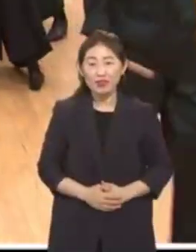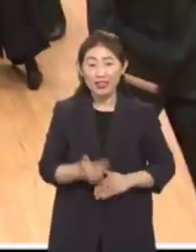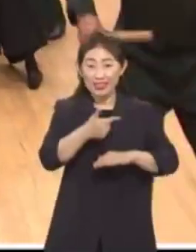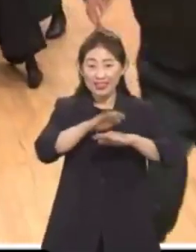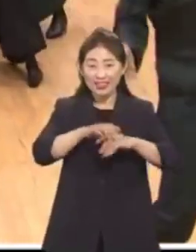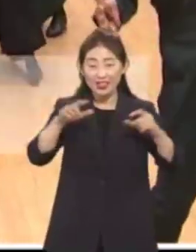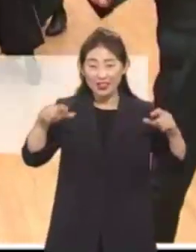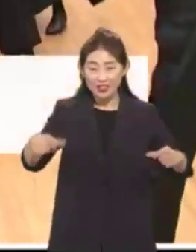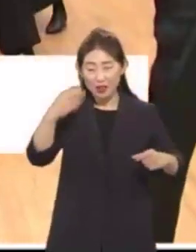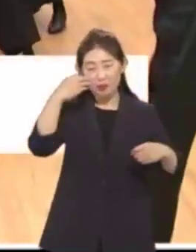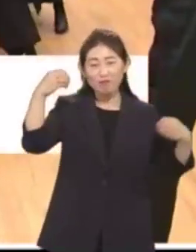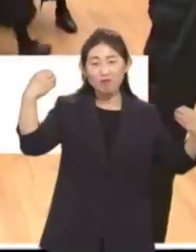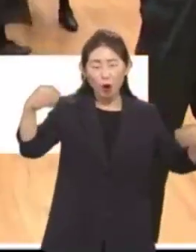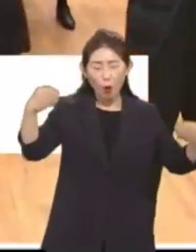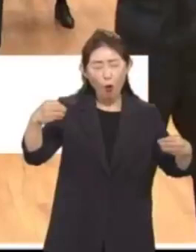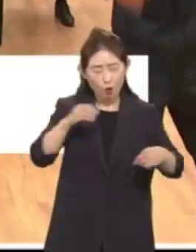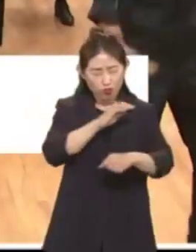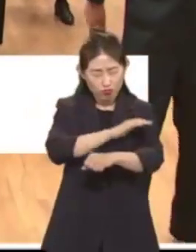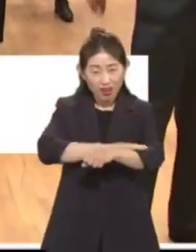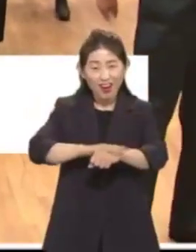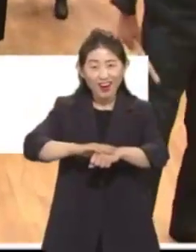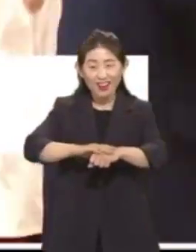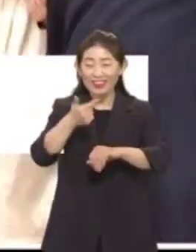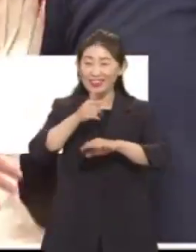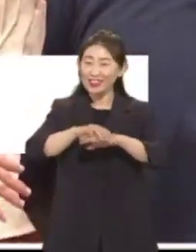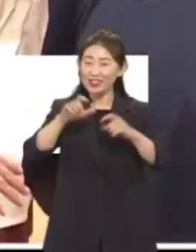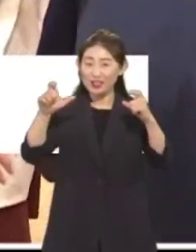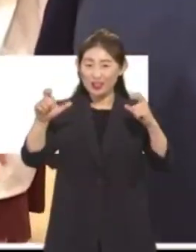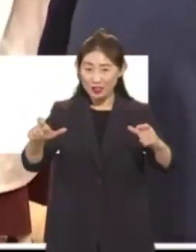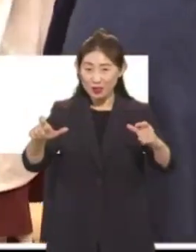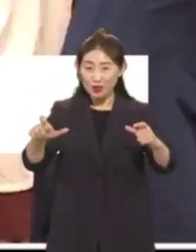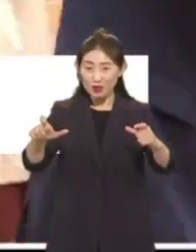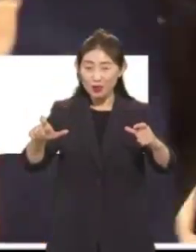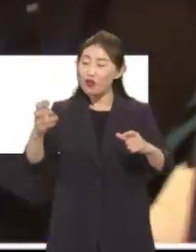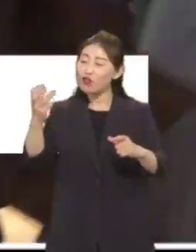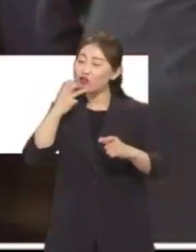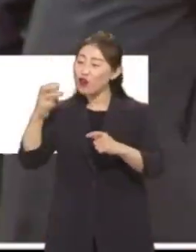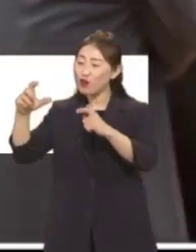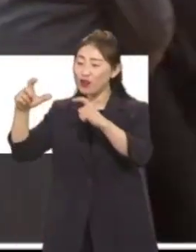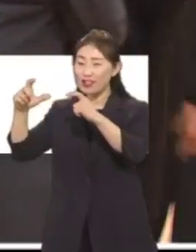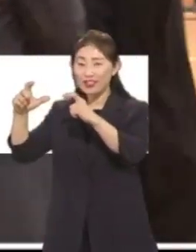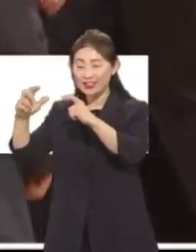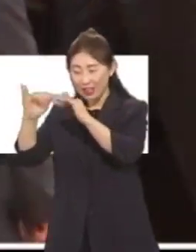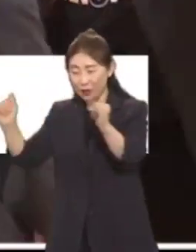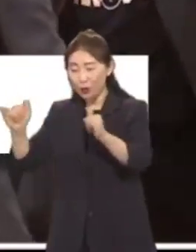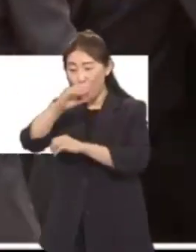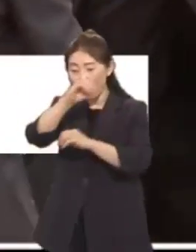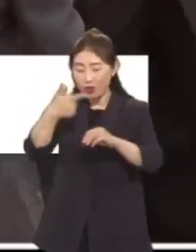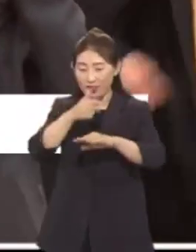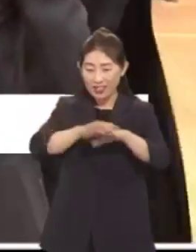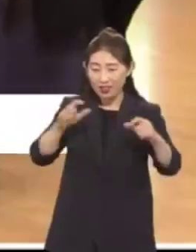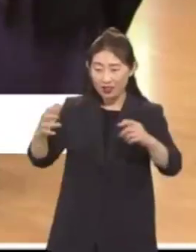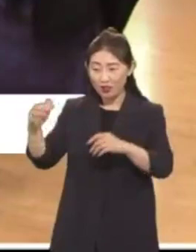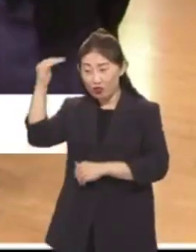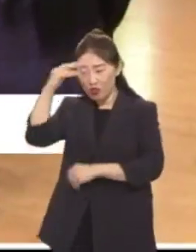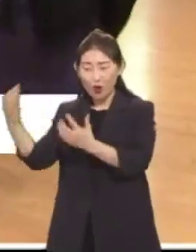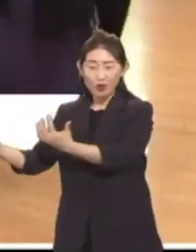배우들이 너무 훌륭해서 대전이라는 지역으로 예를 들면 서울에 있는 관객이 그 공연을 보러